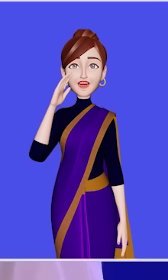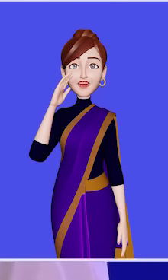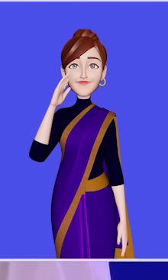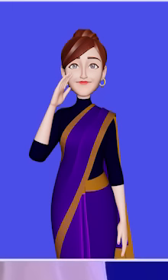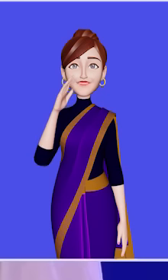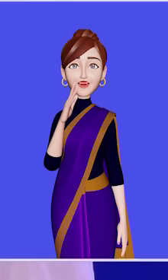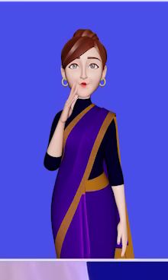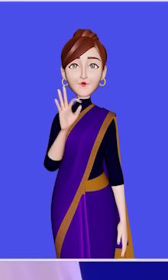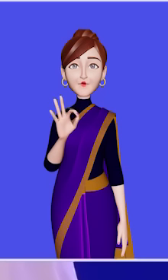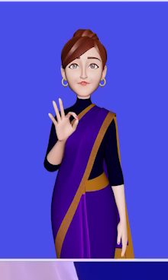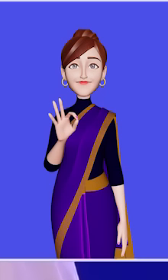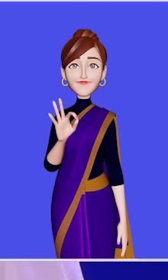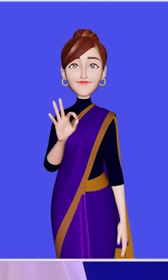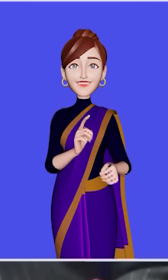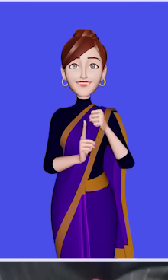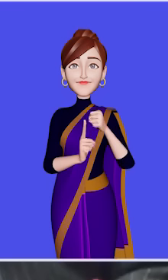एक टर्निंग पॉइंट आता है,